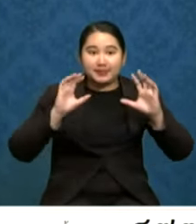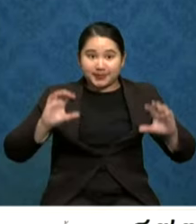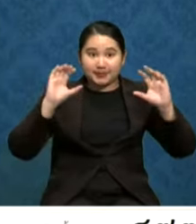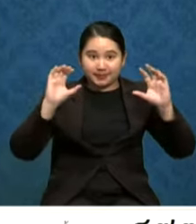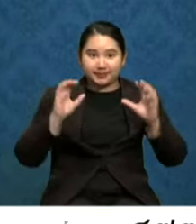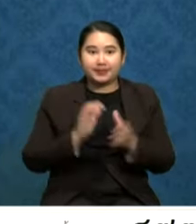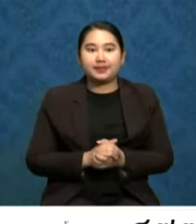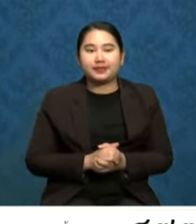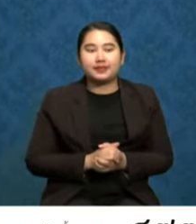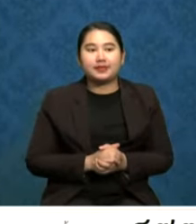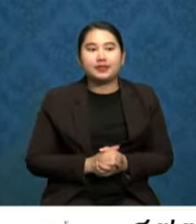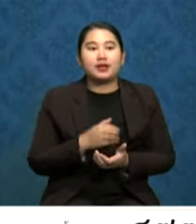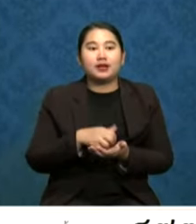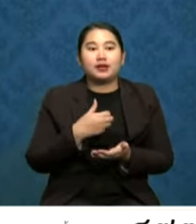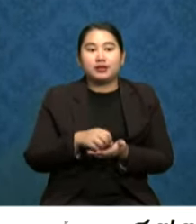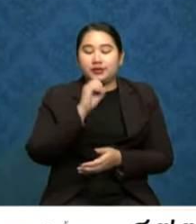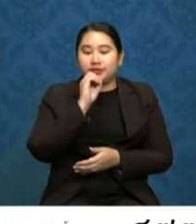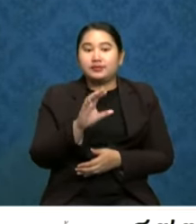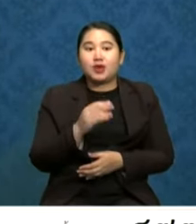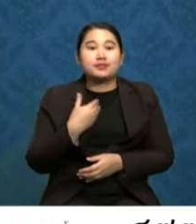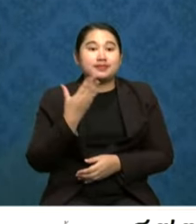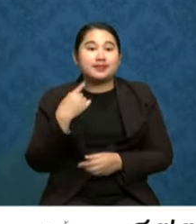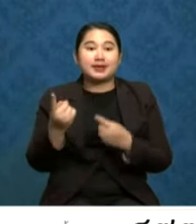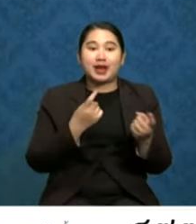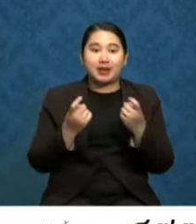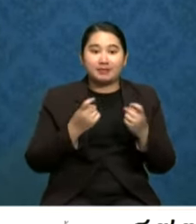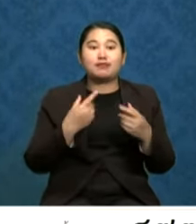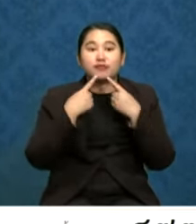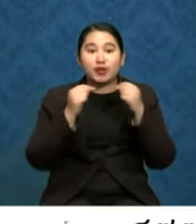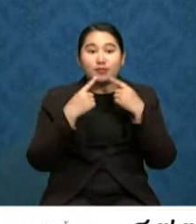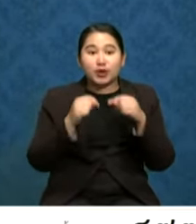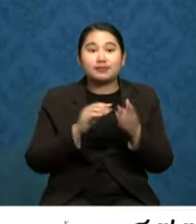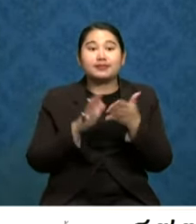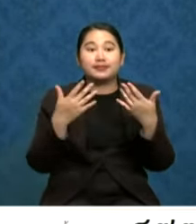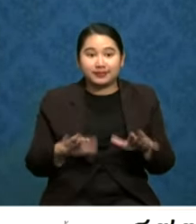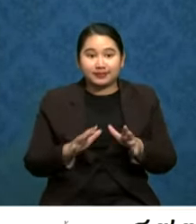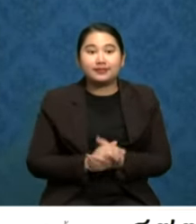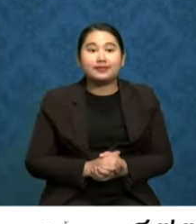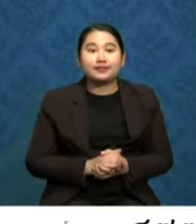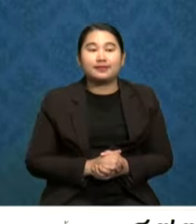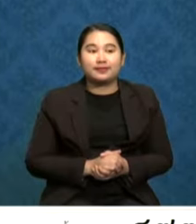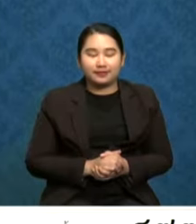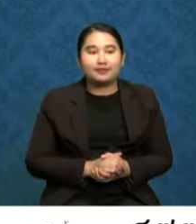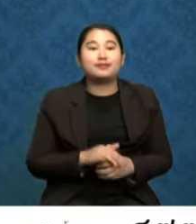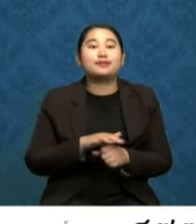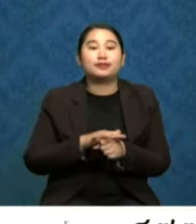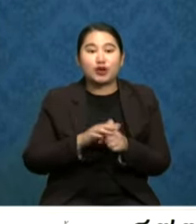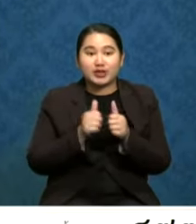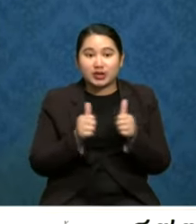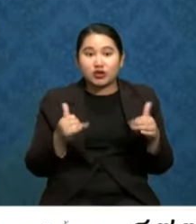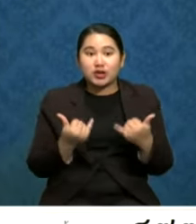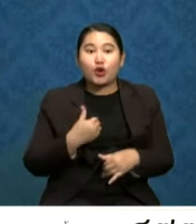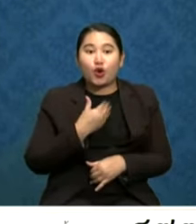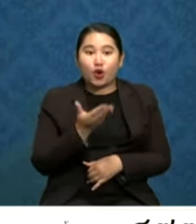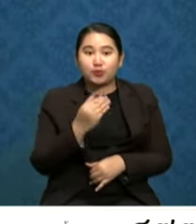เพราะฉะนั้นเนี่ยในประเด็นต่างๆที่ได้สอบถามมาก็ได้ตอบไปเอ่อบ้างแล้วนะครับก็ขออนุญาตท่าน